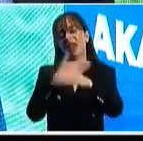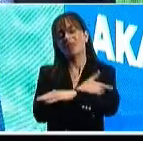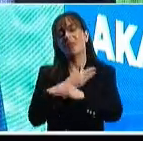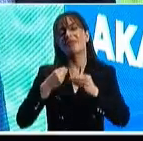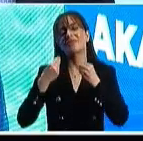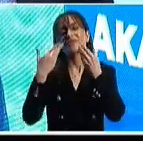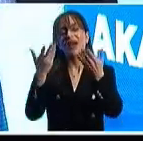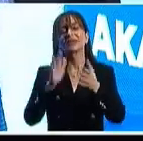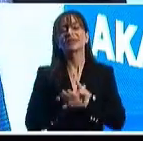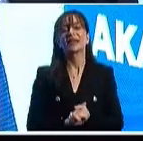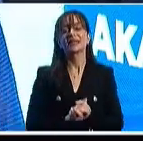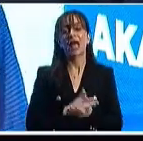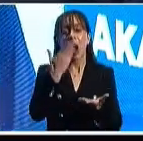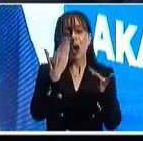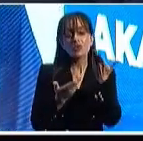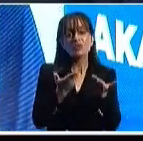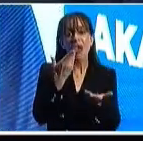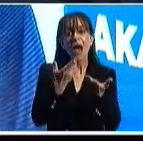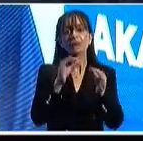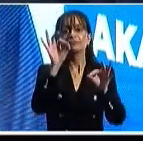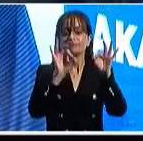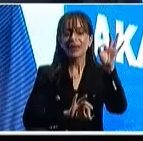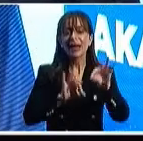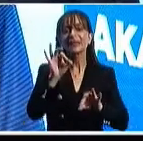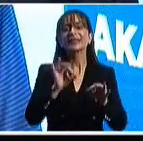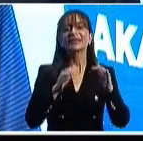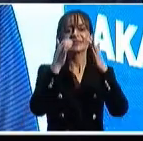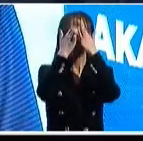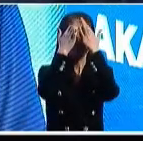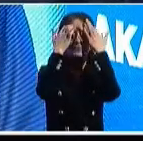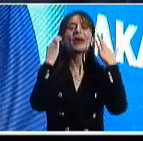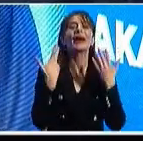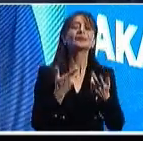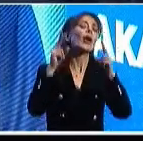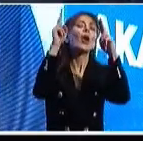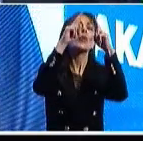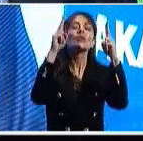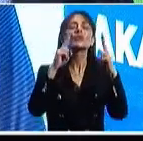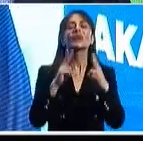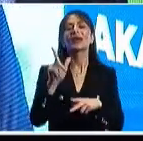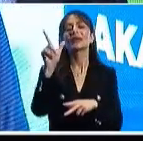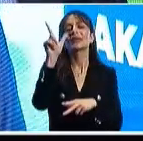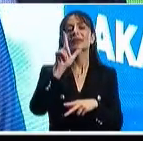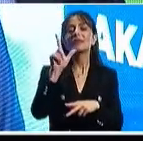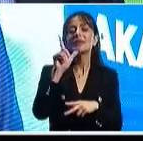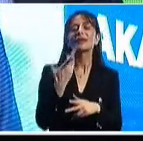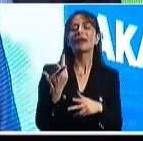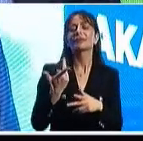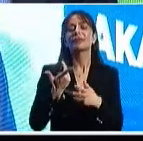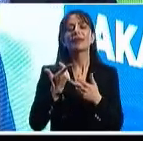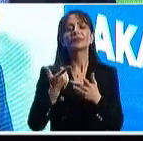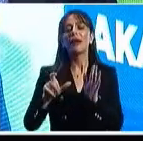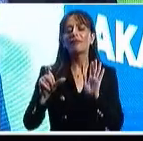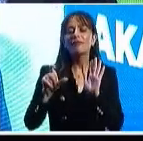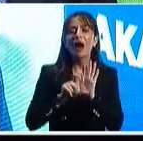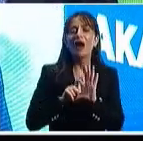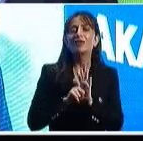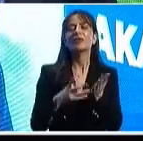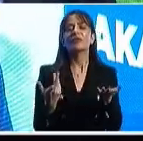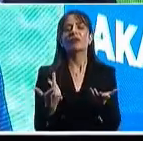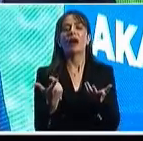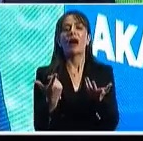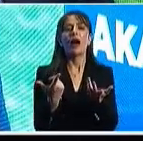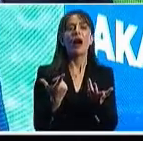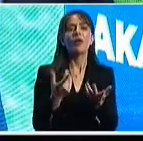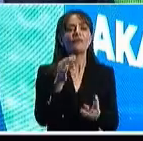Ölçme değerlendirme sertifika sistemleriyle de uluslararası lisanslardan yine vatandaşlarımızı